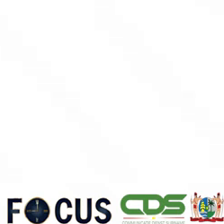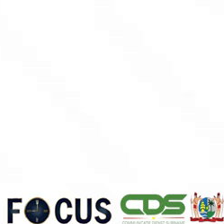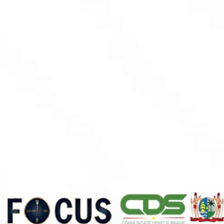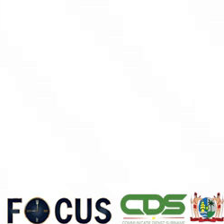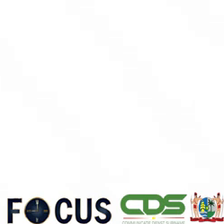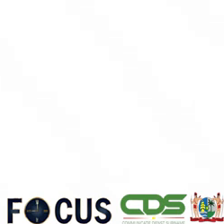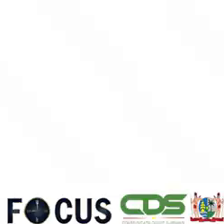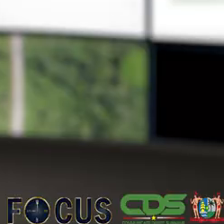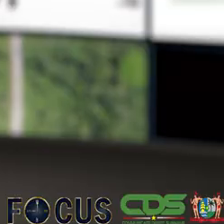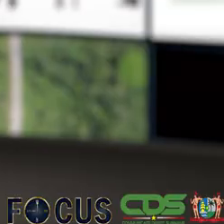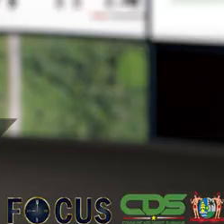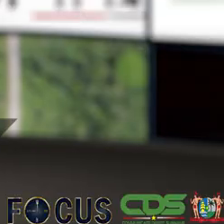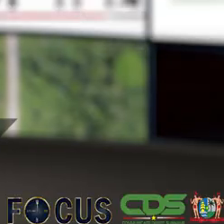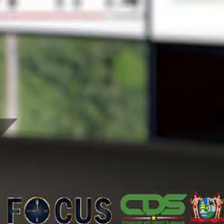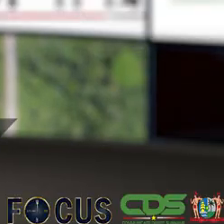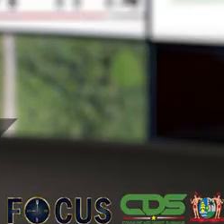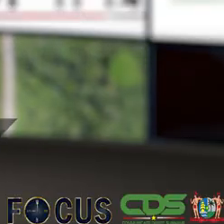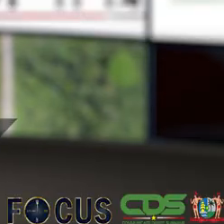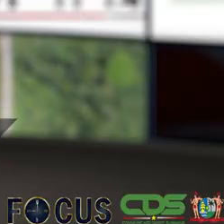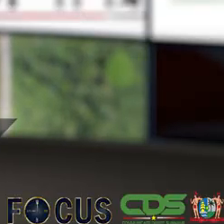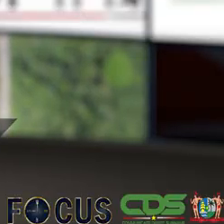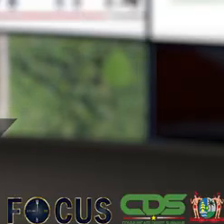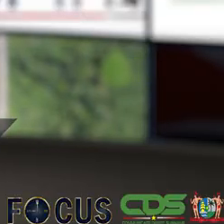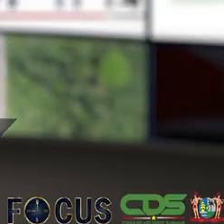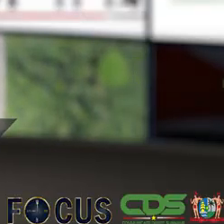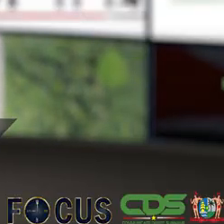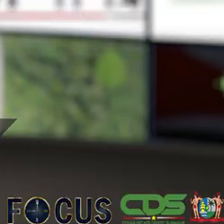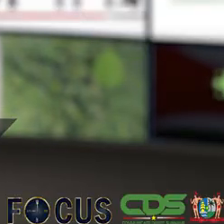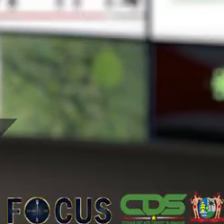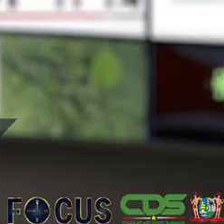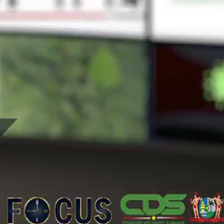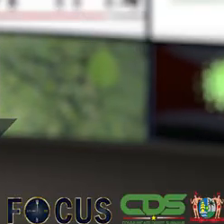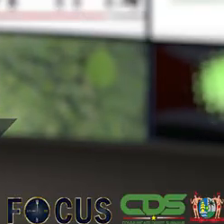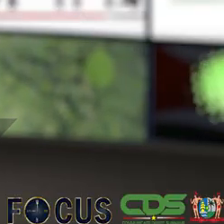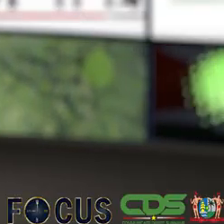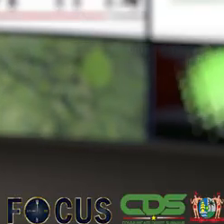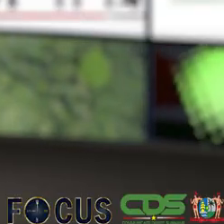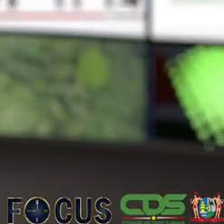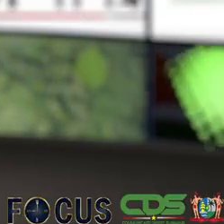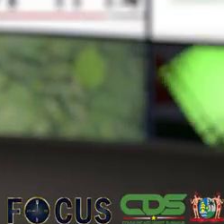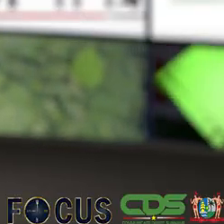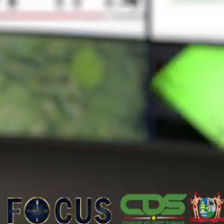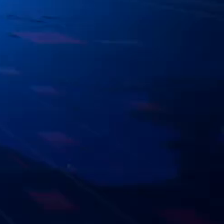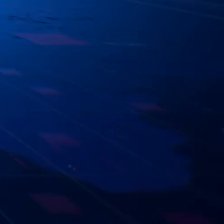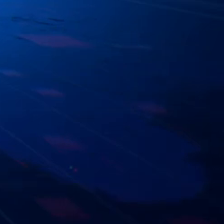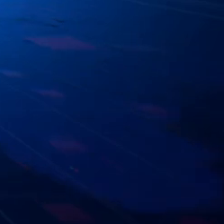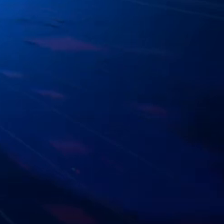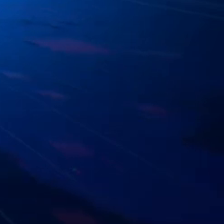En dat was Focus. Mag ik u bedanken voor uw aandacht. Goedenavond.